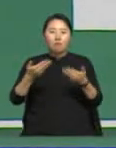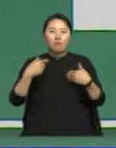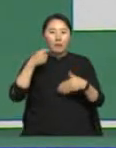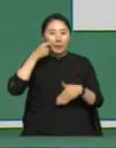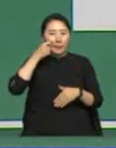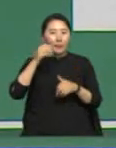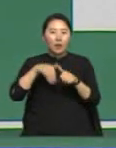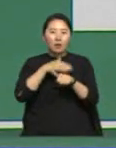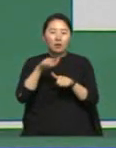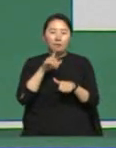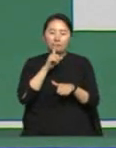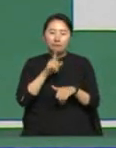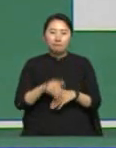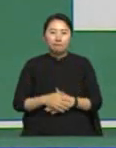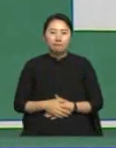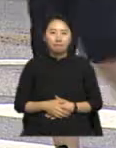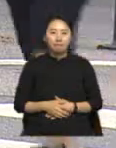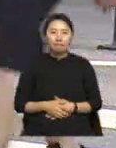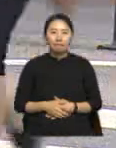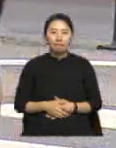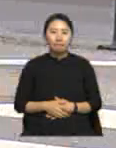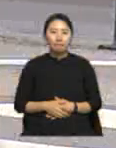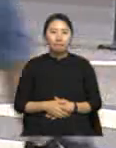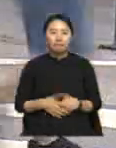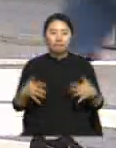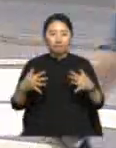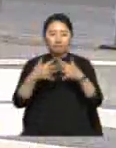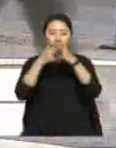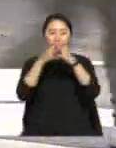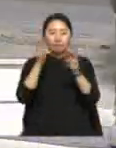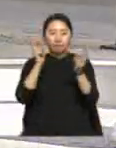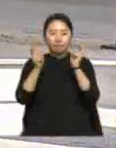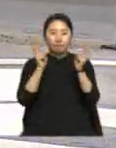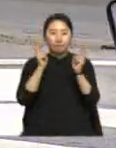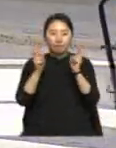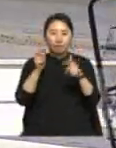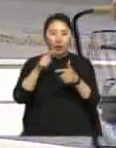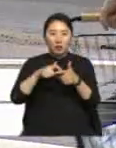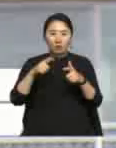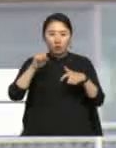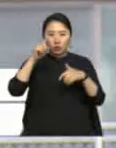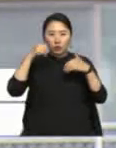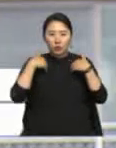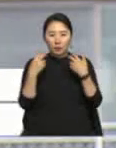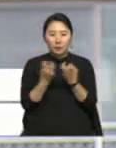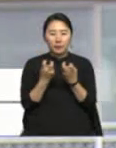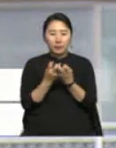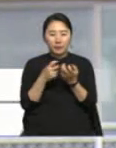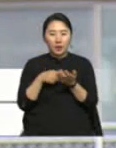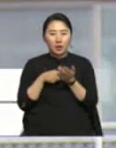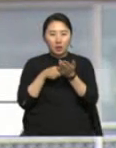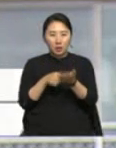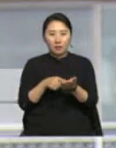못한 상황이라고 밝히고 있습니다. 해당 건설사는 조만간 강남구청에